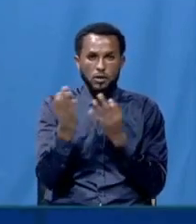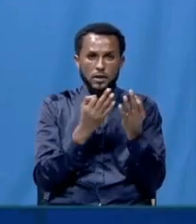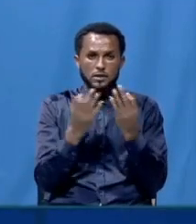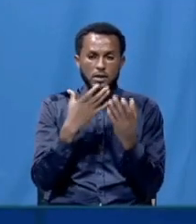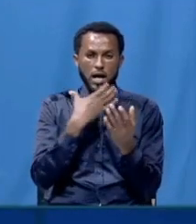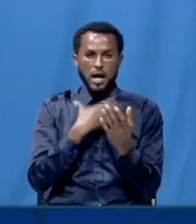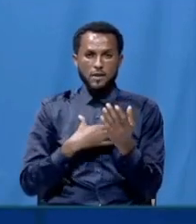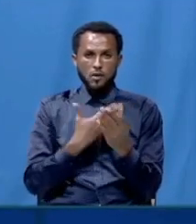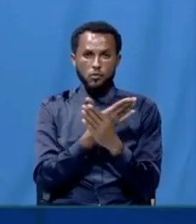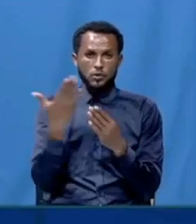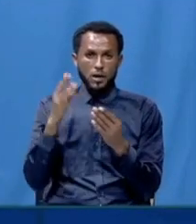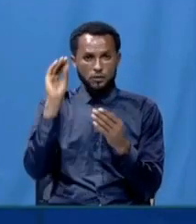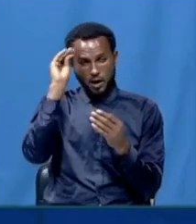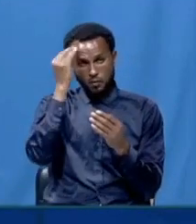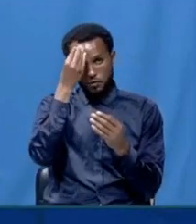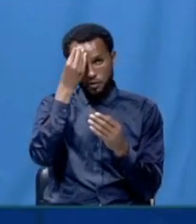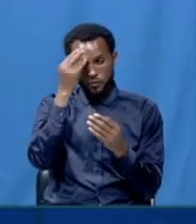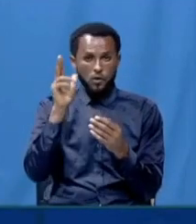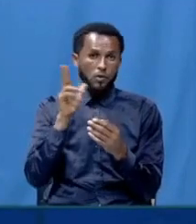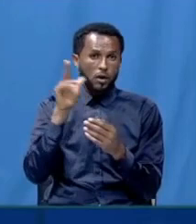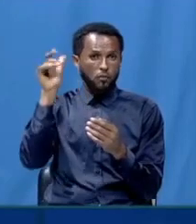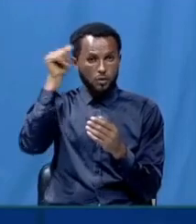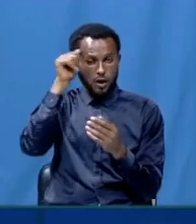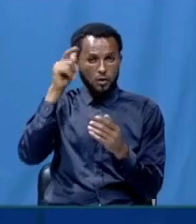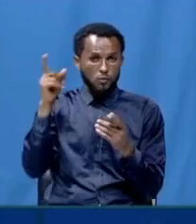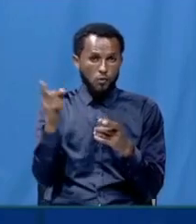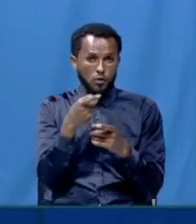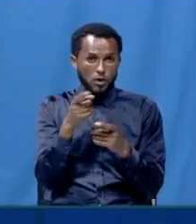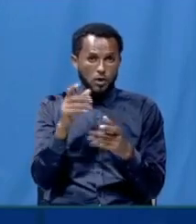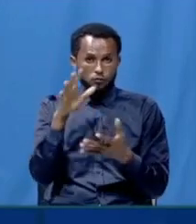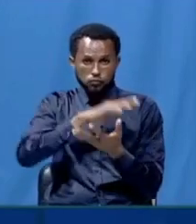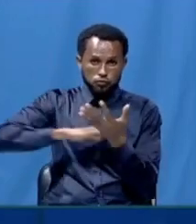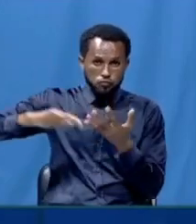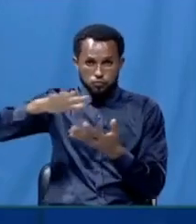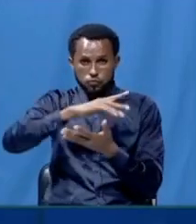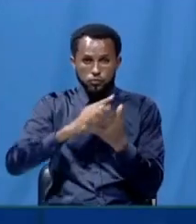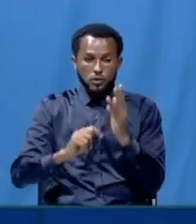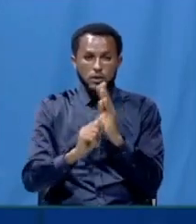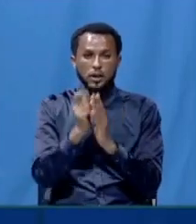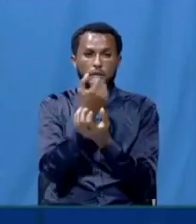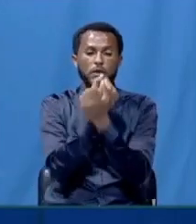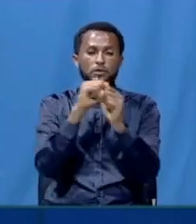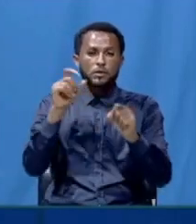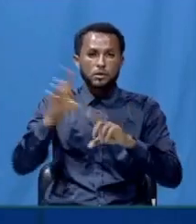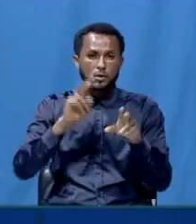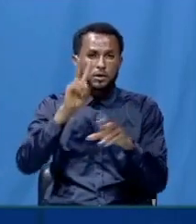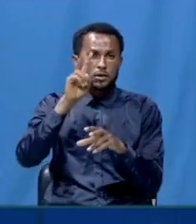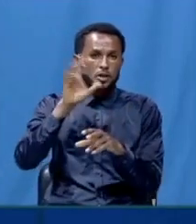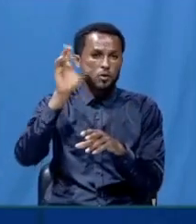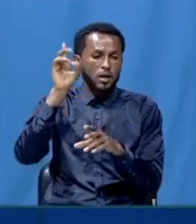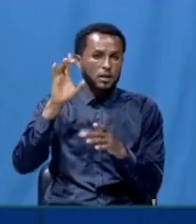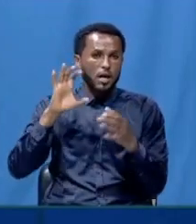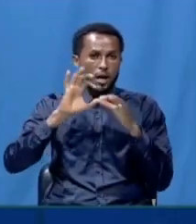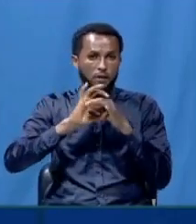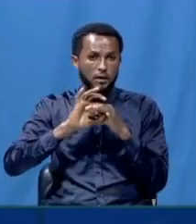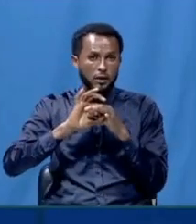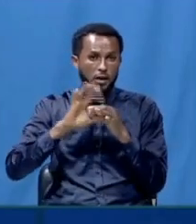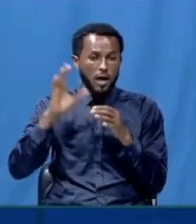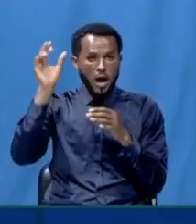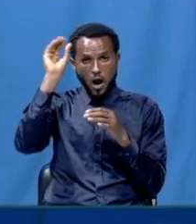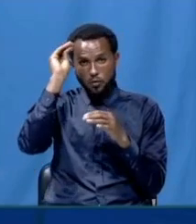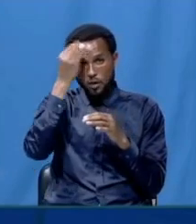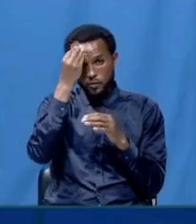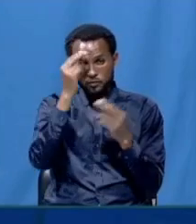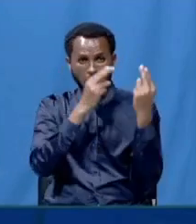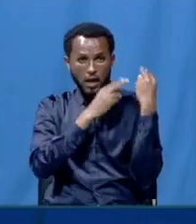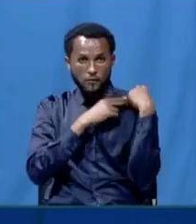ኣባል ጉዳይ ወፃኢ ሕብረት ኣውሮፓ ሮናልድ ኮብያ ብግድኦም ቅልውላዊ ትግራይ መፍትሒ ንክግበረሉ 27 ሃገራት ሕብረት ኣውሮፓ ምስ ሓላፊ